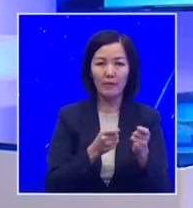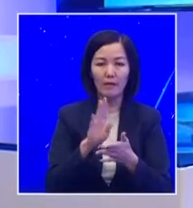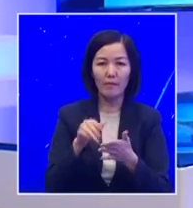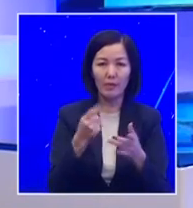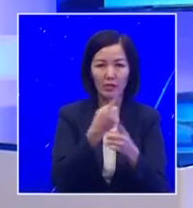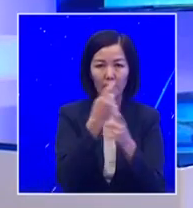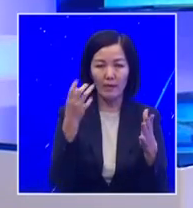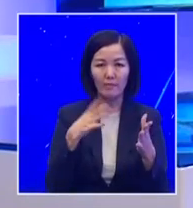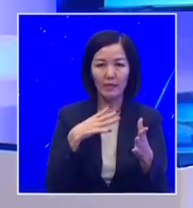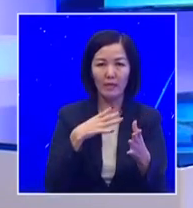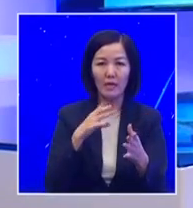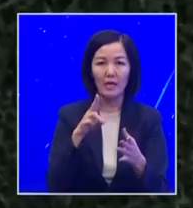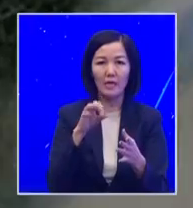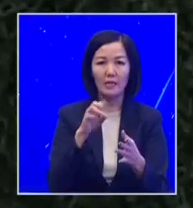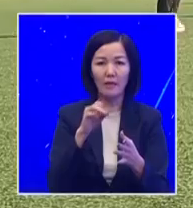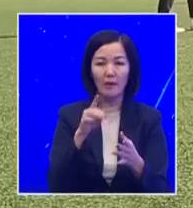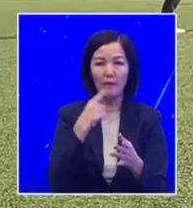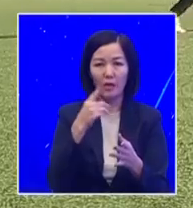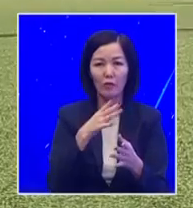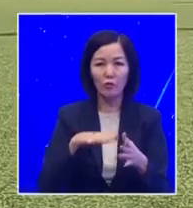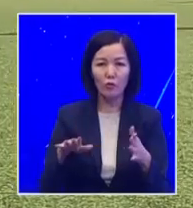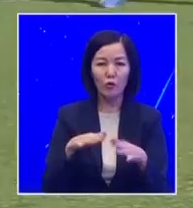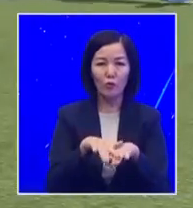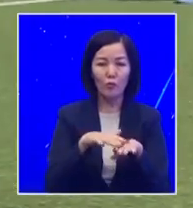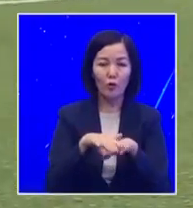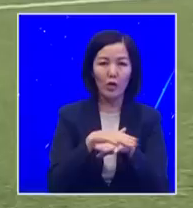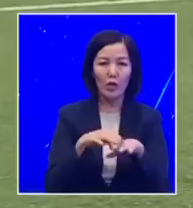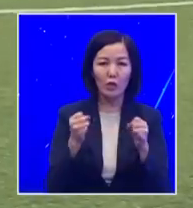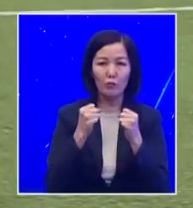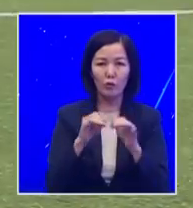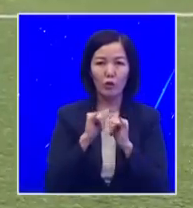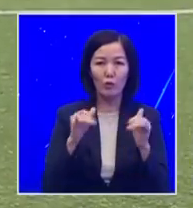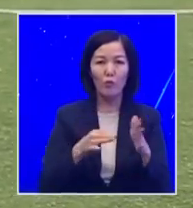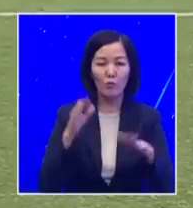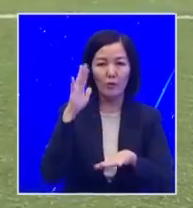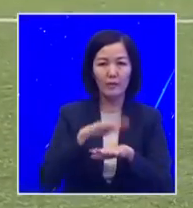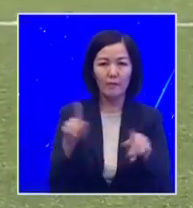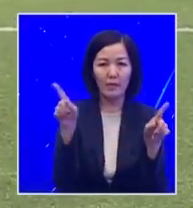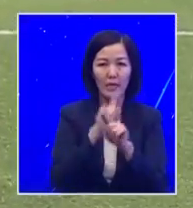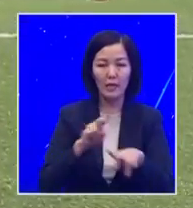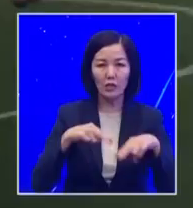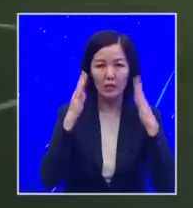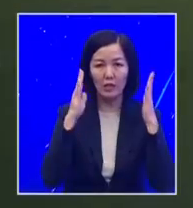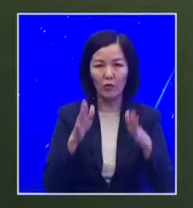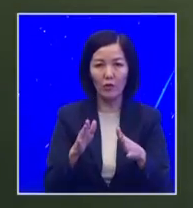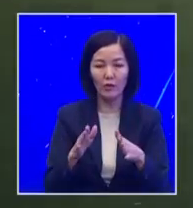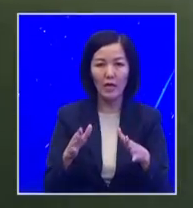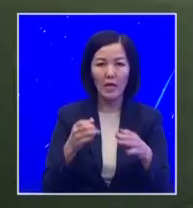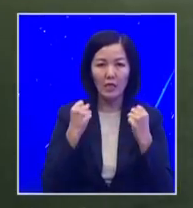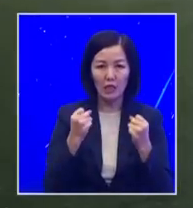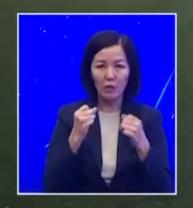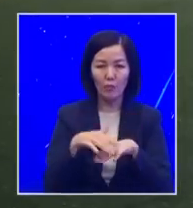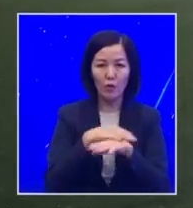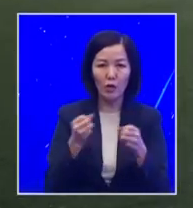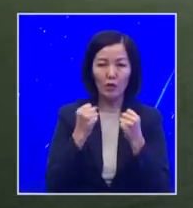басшысы мәлімдеді. Елдар Сапаровтың айтуынша, өңірдегі бұқаралық спортты дамытуға облыс әкімі де ерекше назар аударуда. Яғни дене шынықтыру